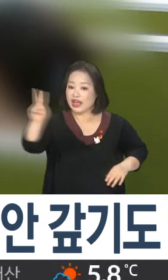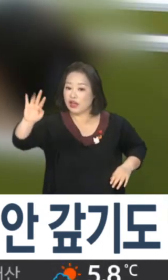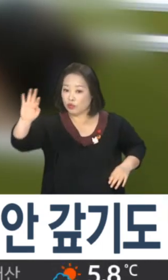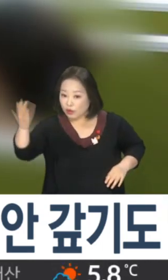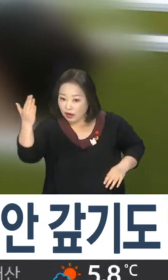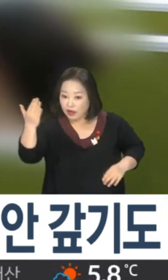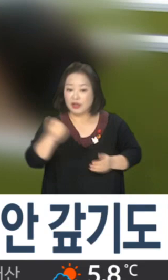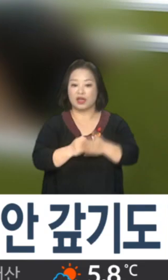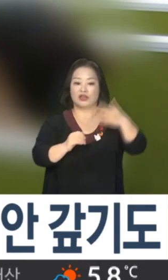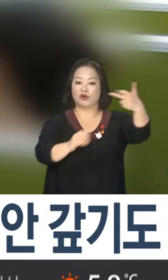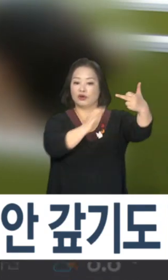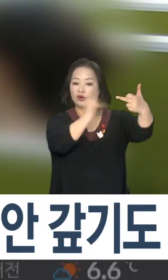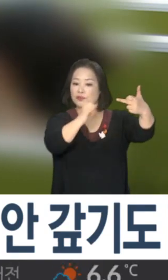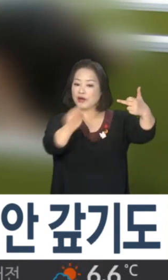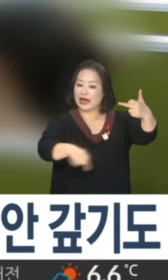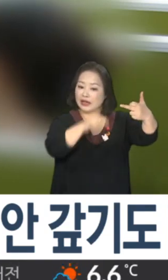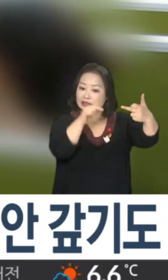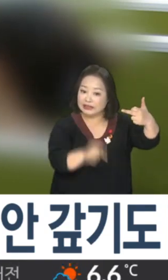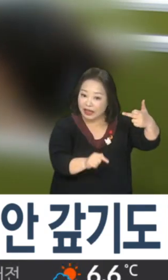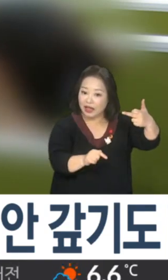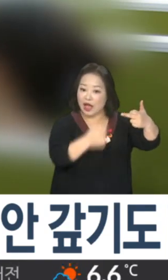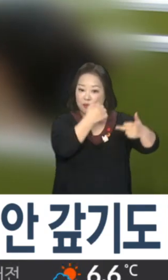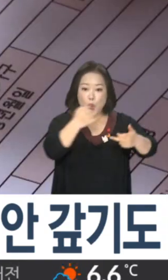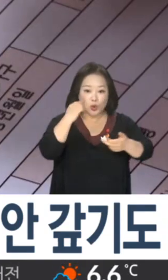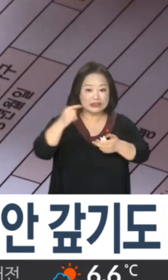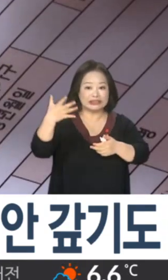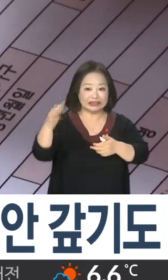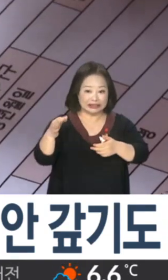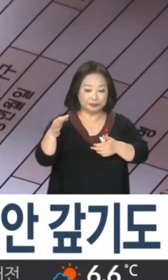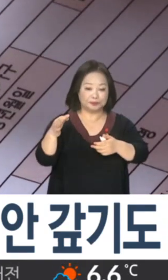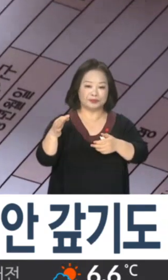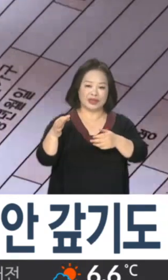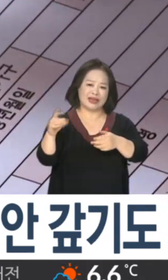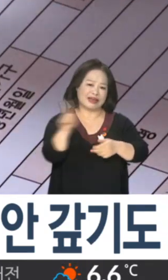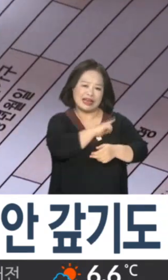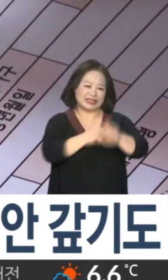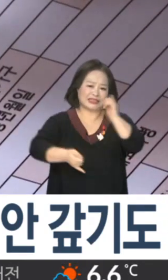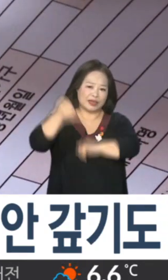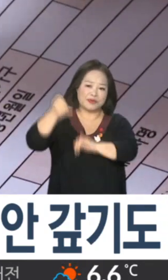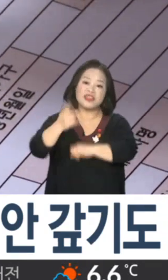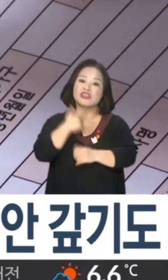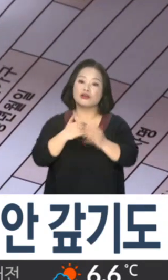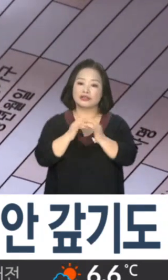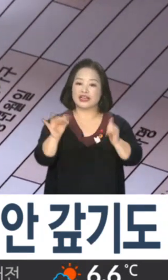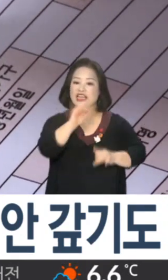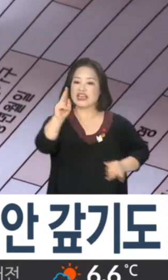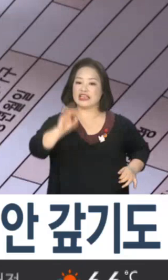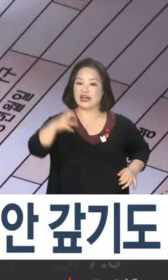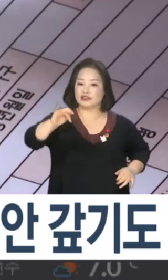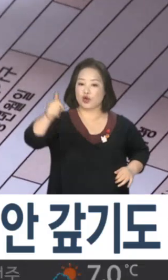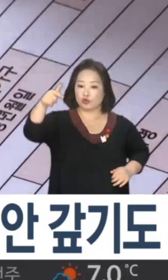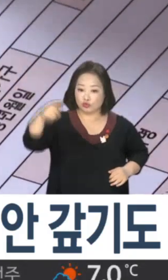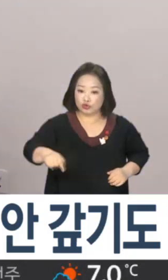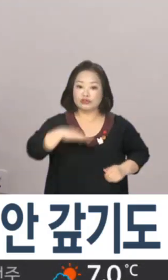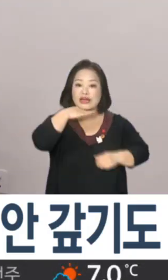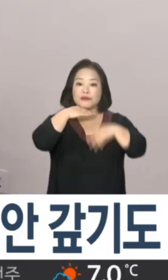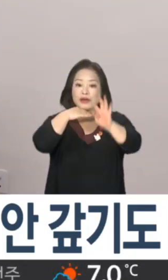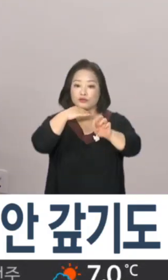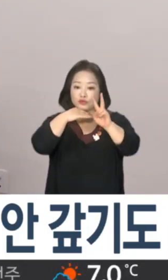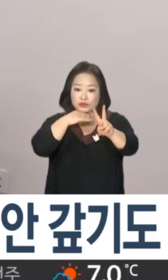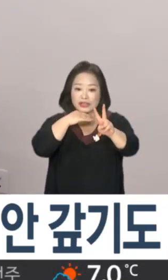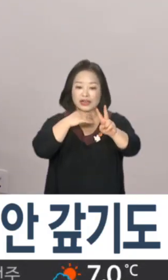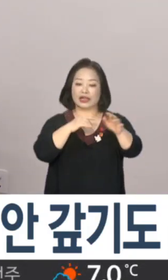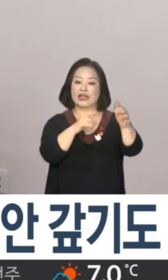공개된 17명 중 임차보증금 반환 채무가 가장 많은 사람은 서울 양천구에 사는 42살